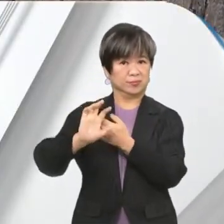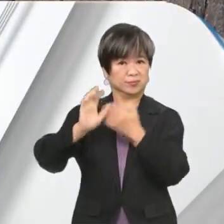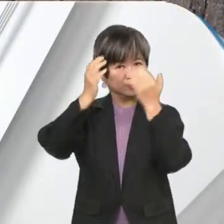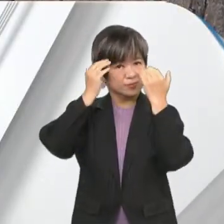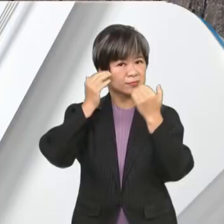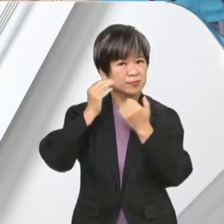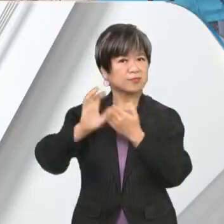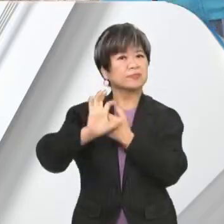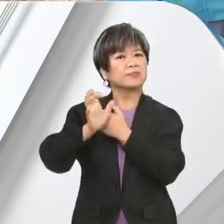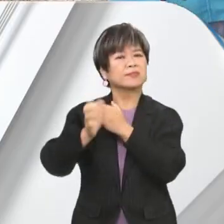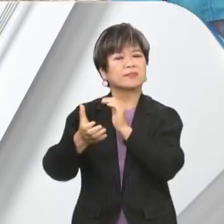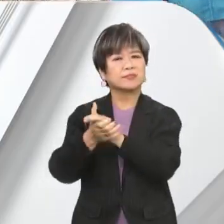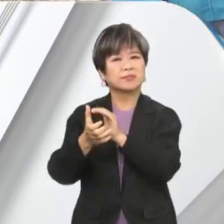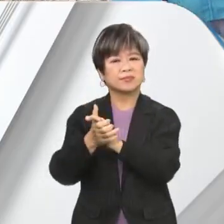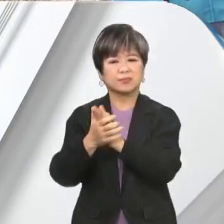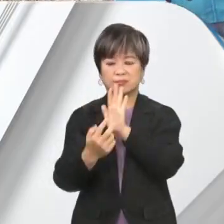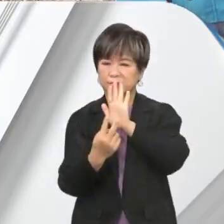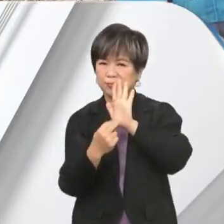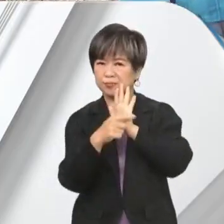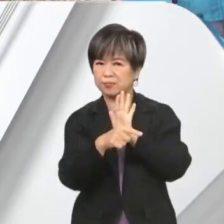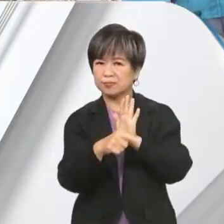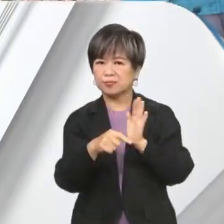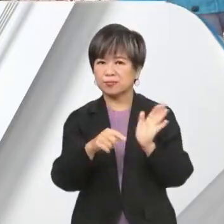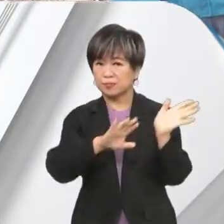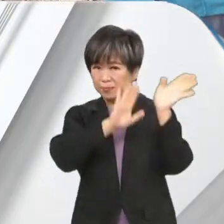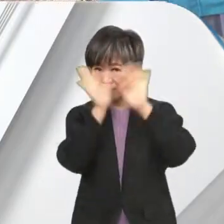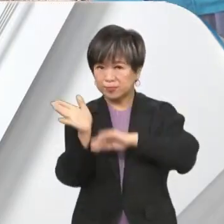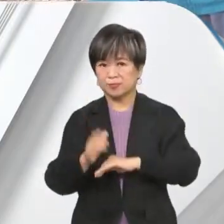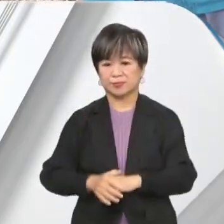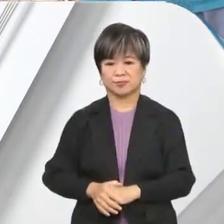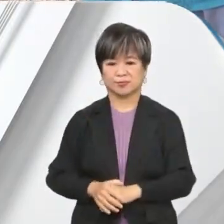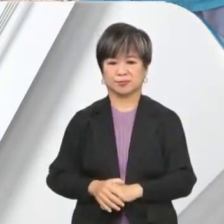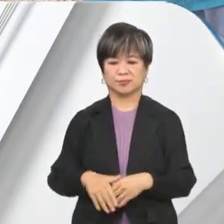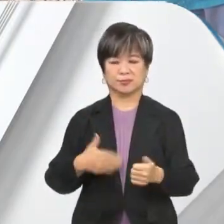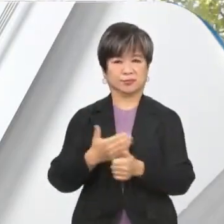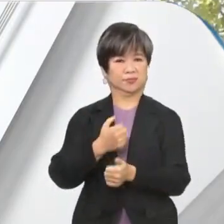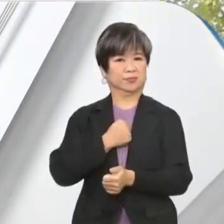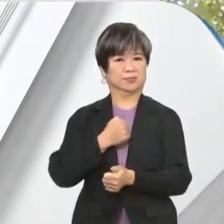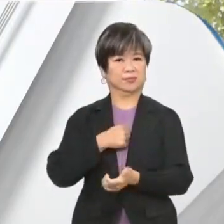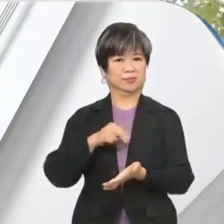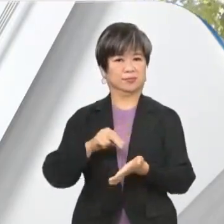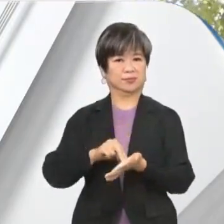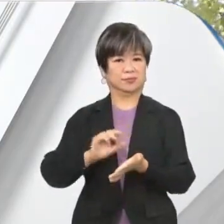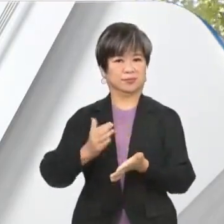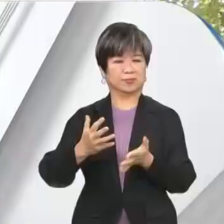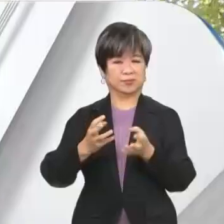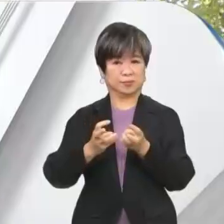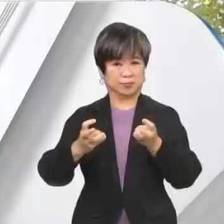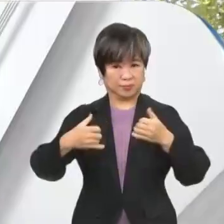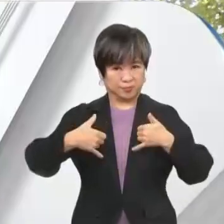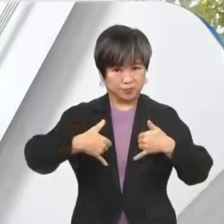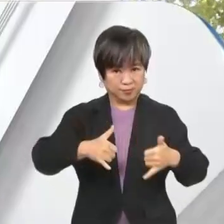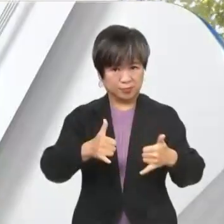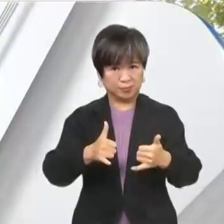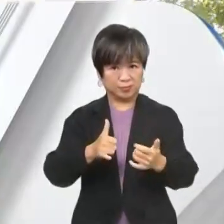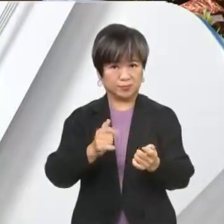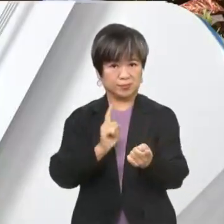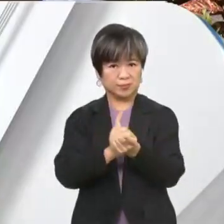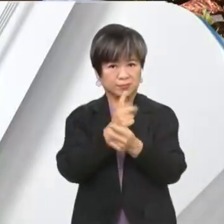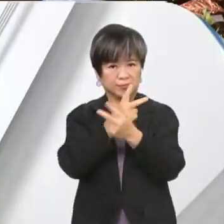啊，讲这条路的故事。毕业了的地带啊，种植石榴对客家人的意